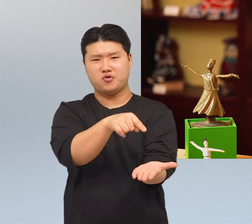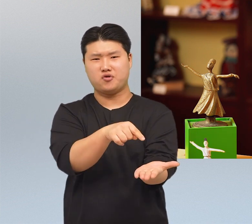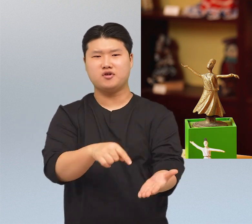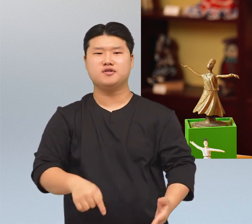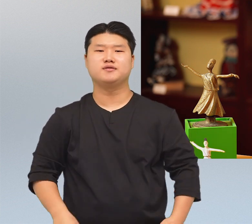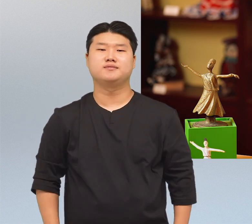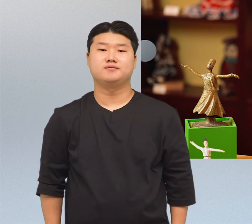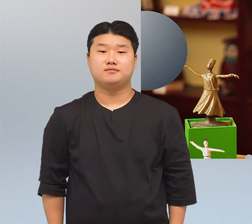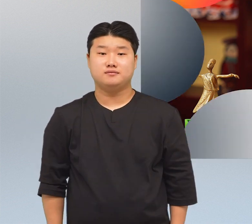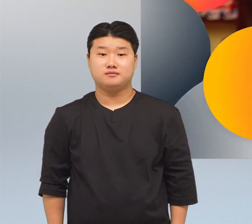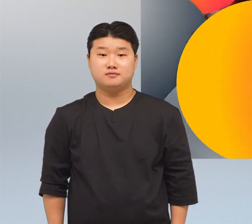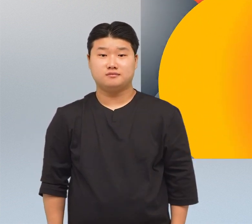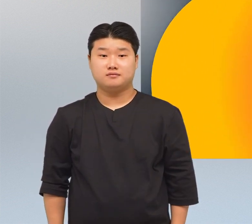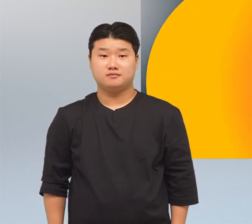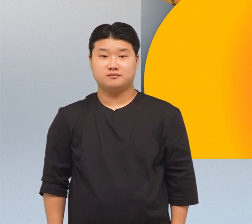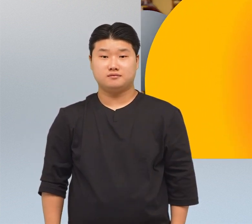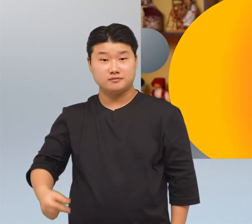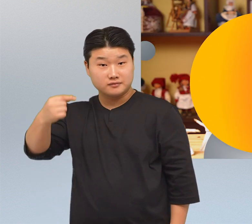제도가 있었습니다.